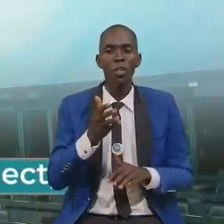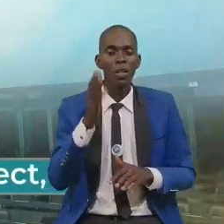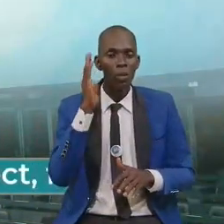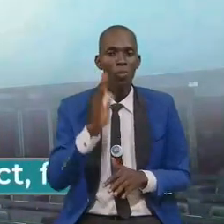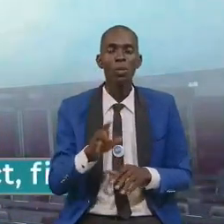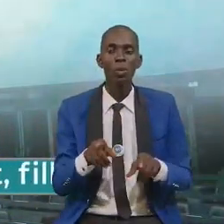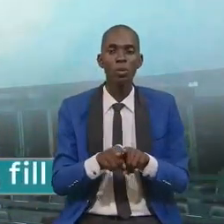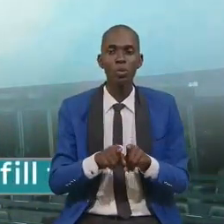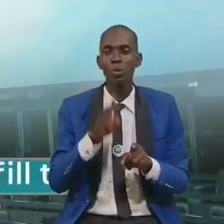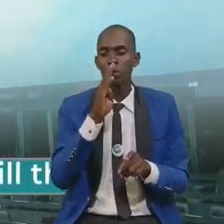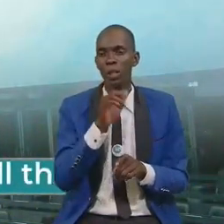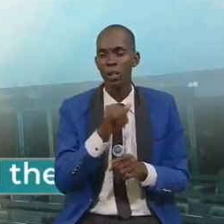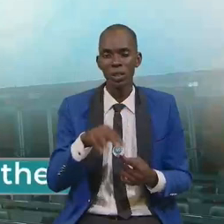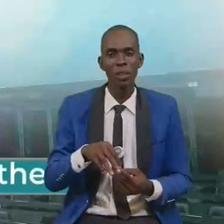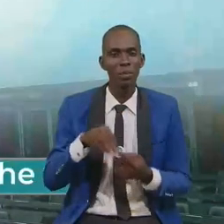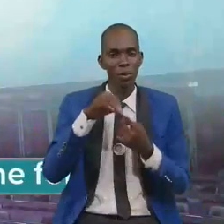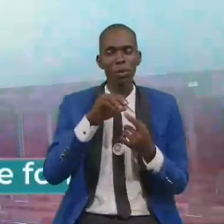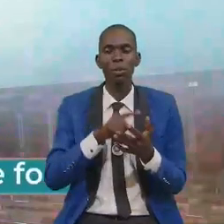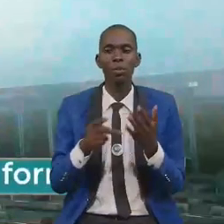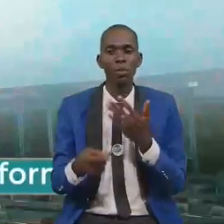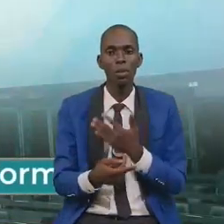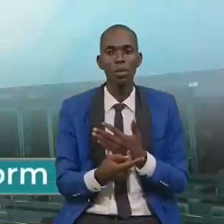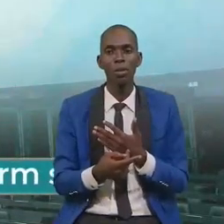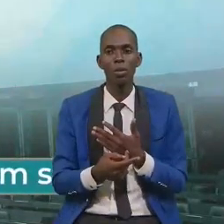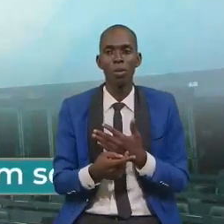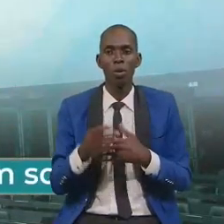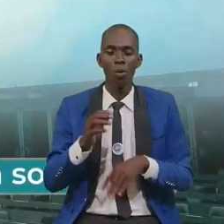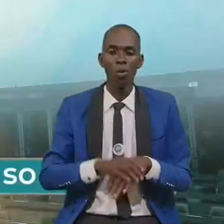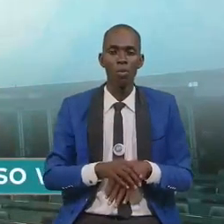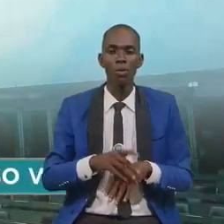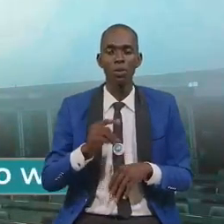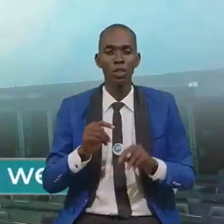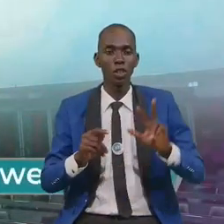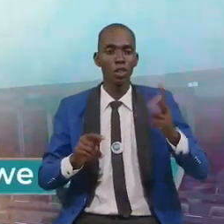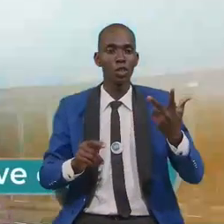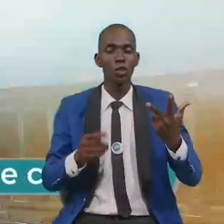il y aura une séance spéciale le 3 septembre 2023